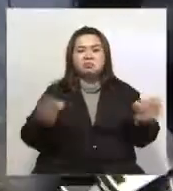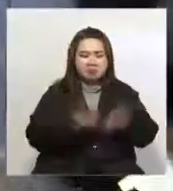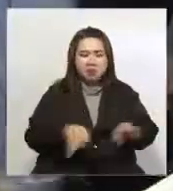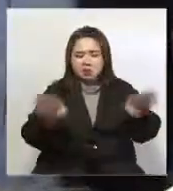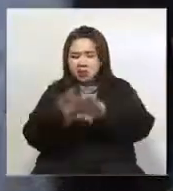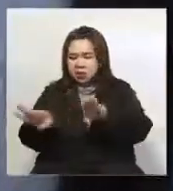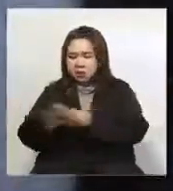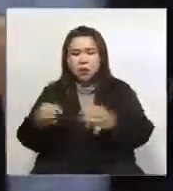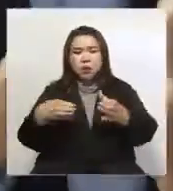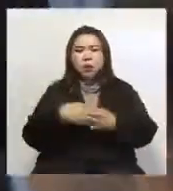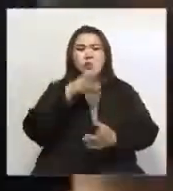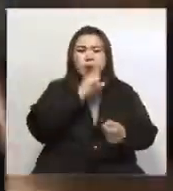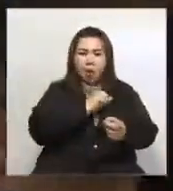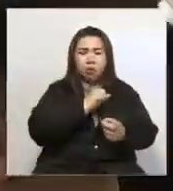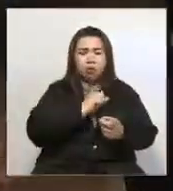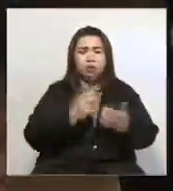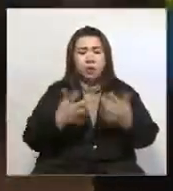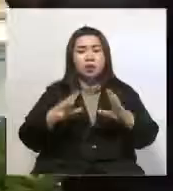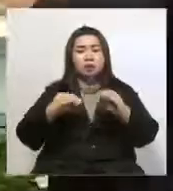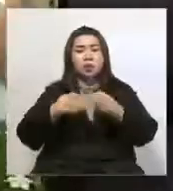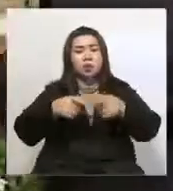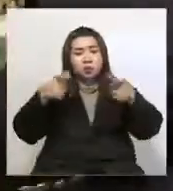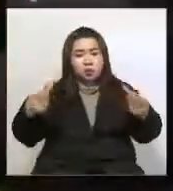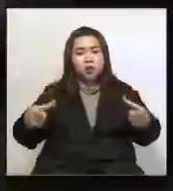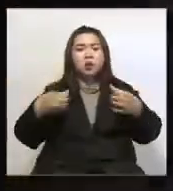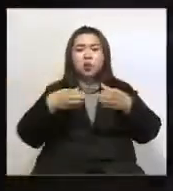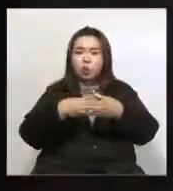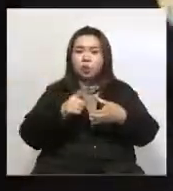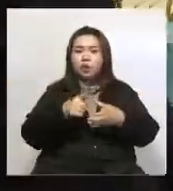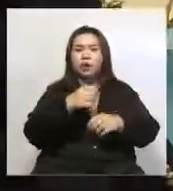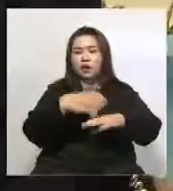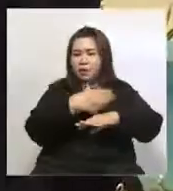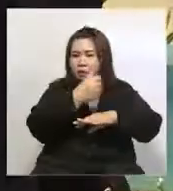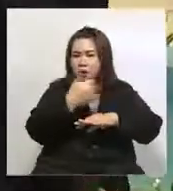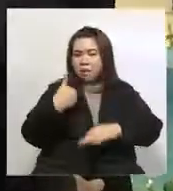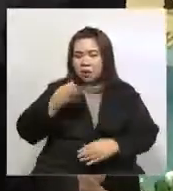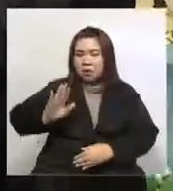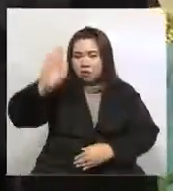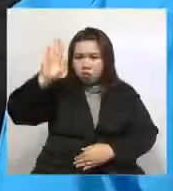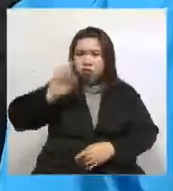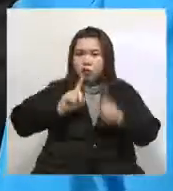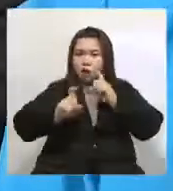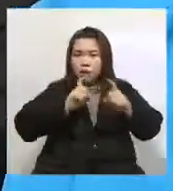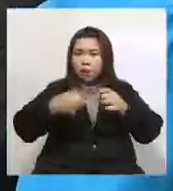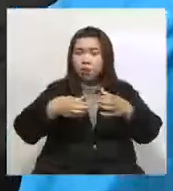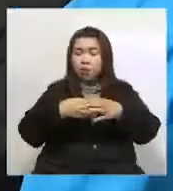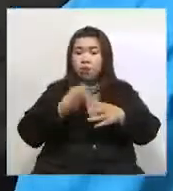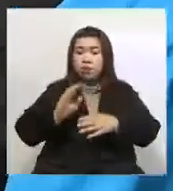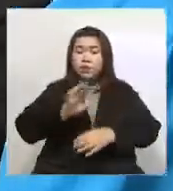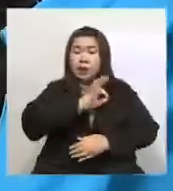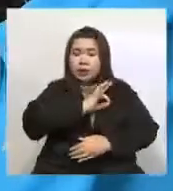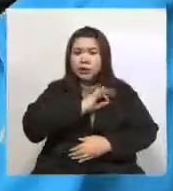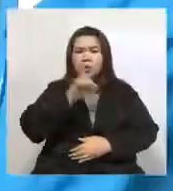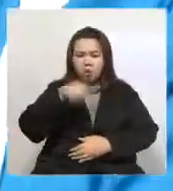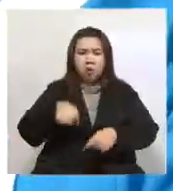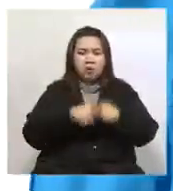คการเมืองเดิมขณะที่การจัดประชุมใหญ่ของพรรคการเมืองและการทำ primary vote จะดำเนินการได้หลังจากที่มีการปลด